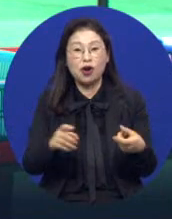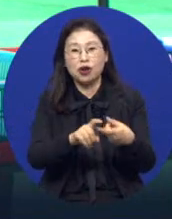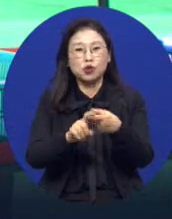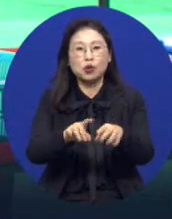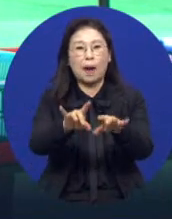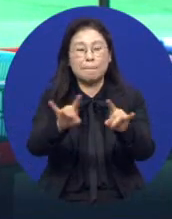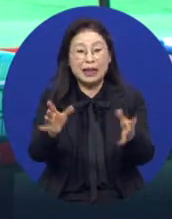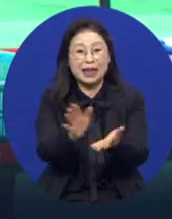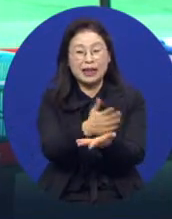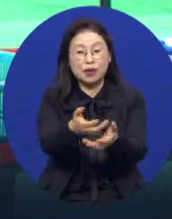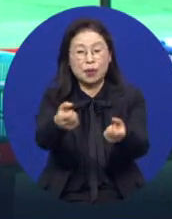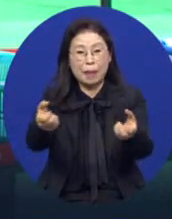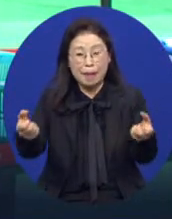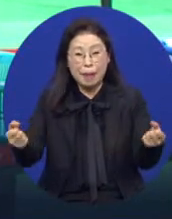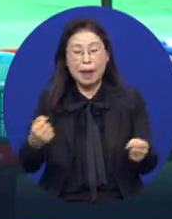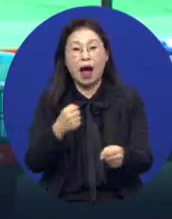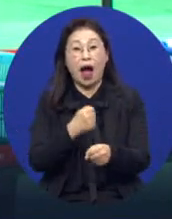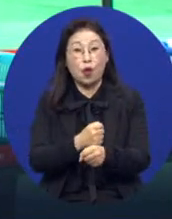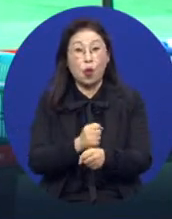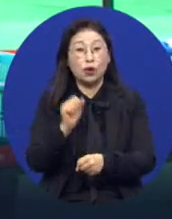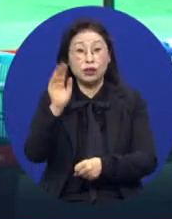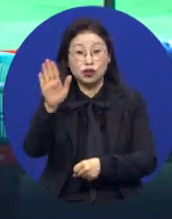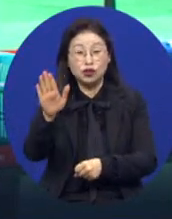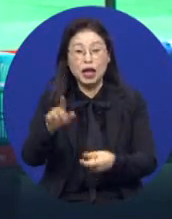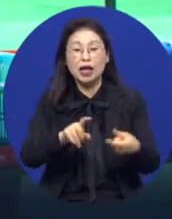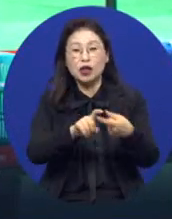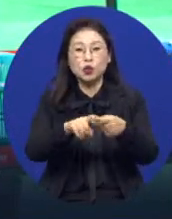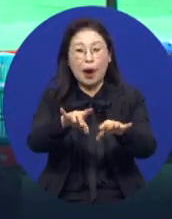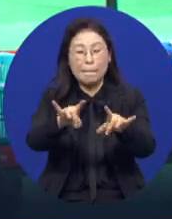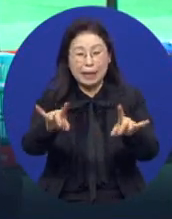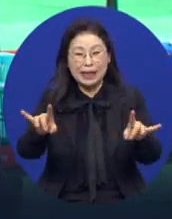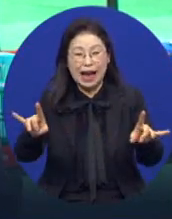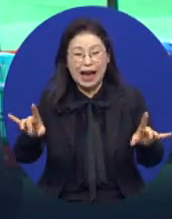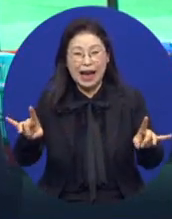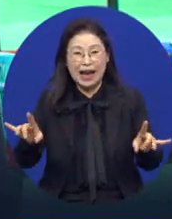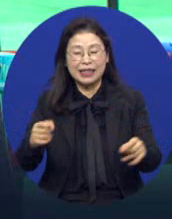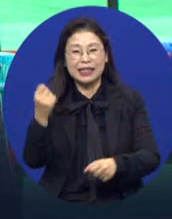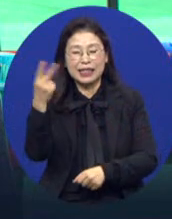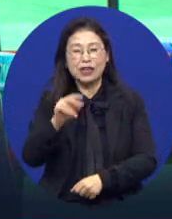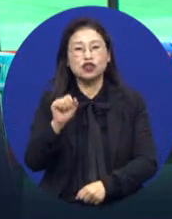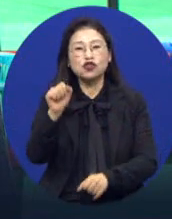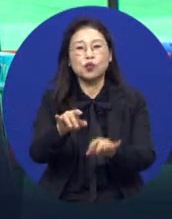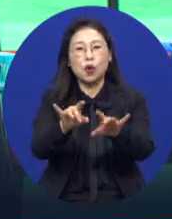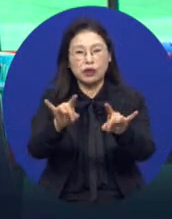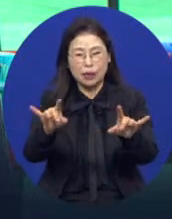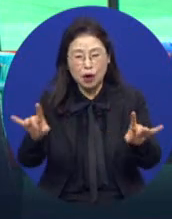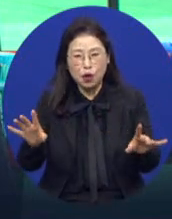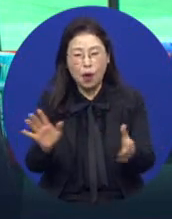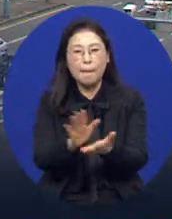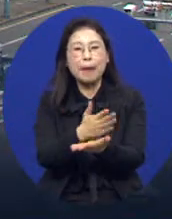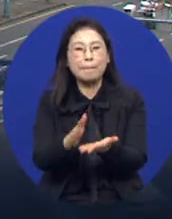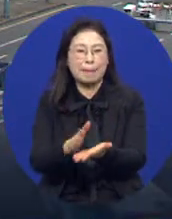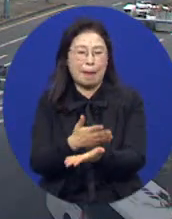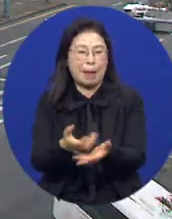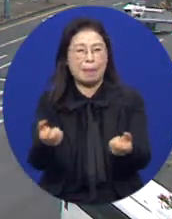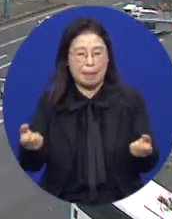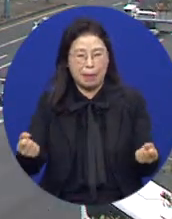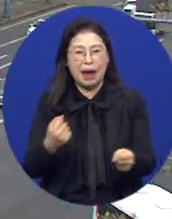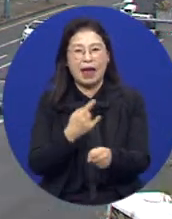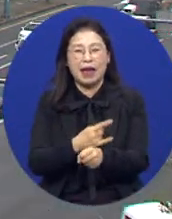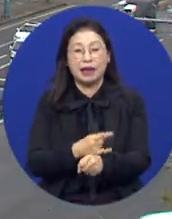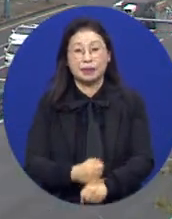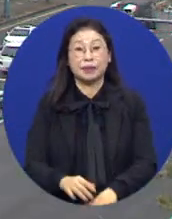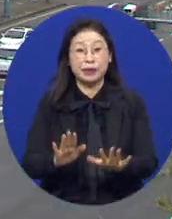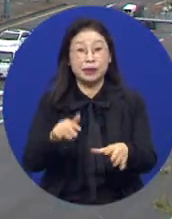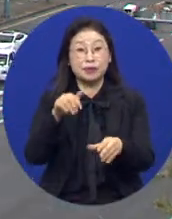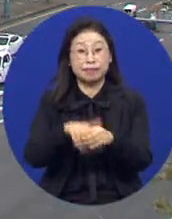조합별로 구분을 하고요. 그다음에 조합별로 구분된 투표지를 다시 후보자별로 구분을 하게 됩니다. 한편